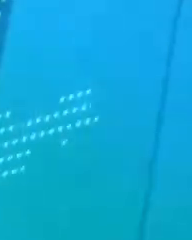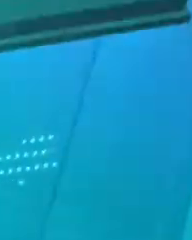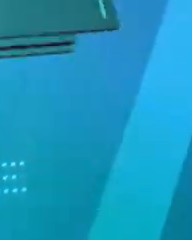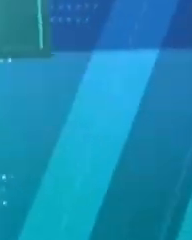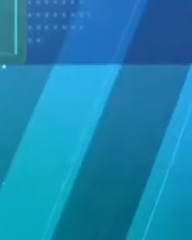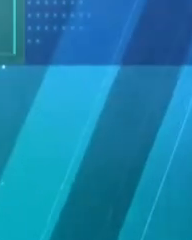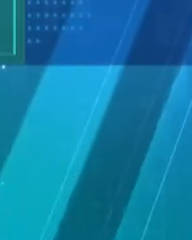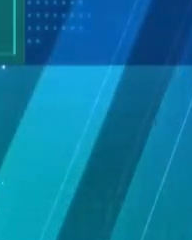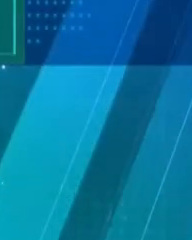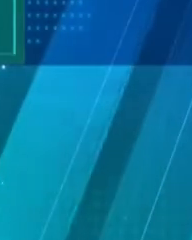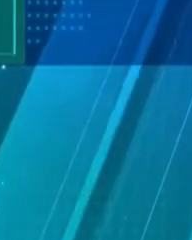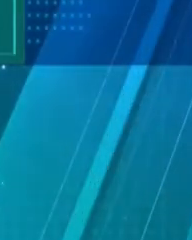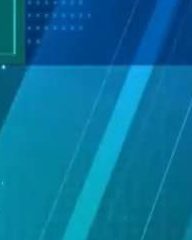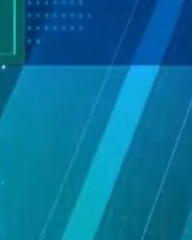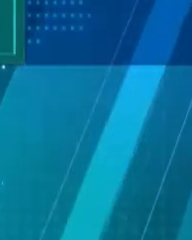Музика